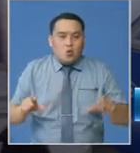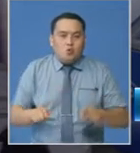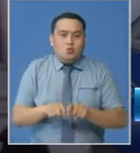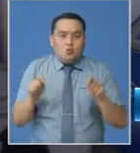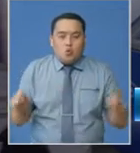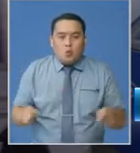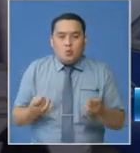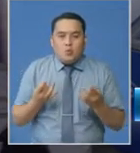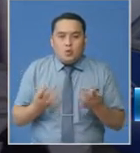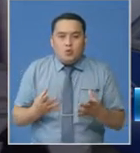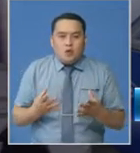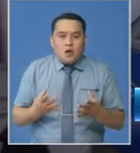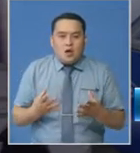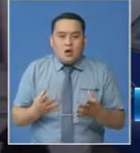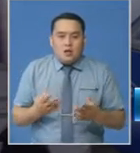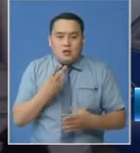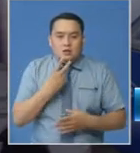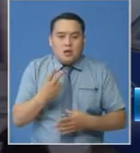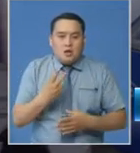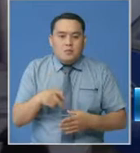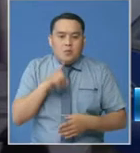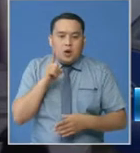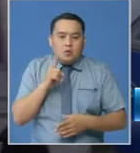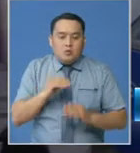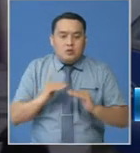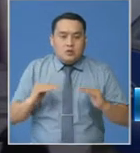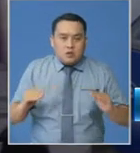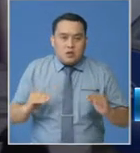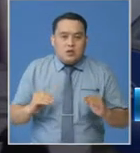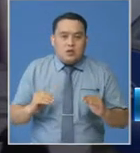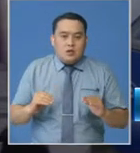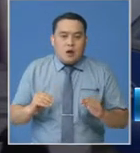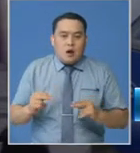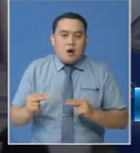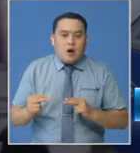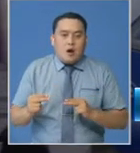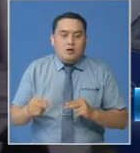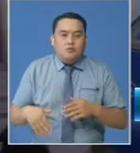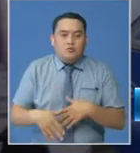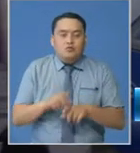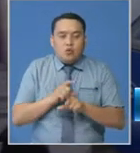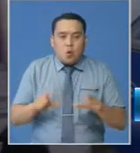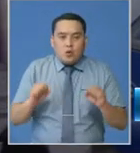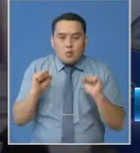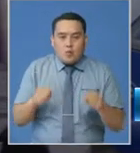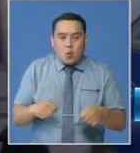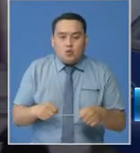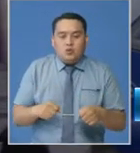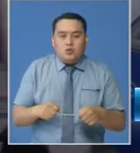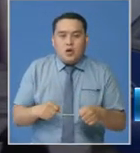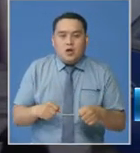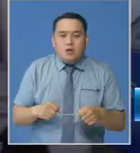создана элементарная доступность, чтобы не только наша молодежь, но еще и дети могли учиться в общеобразовательных школах и получать